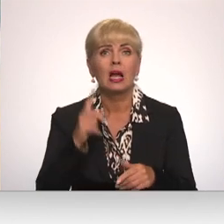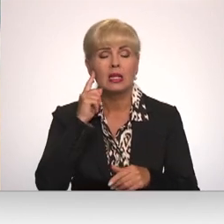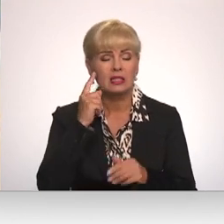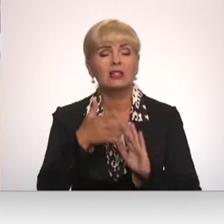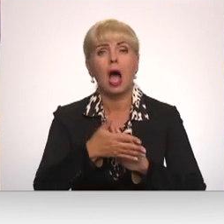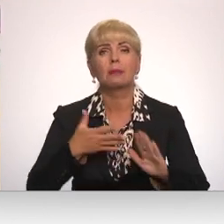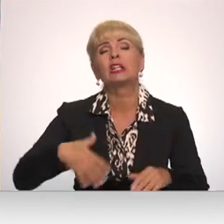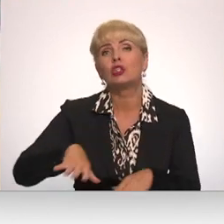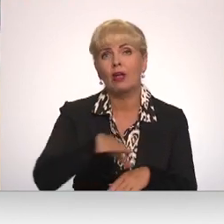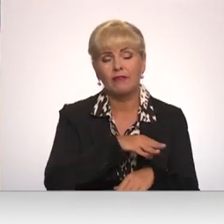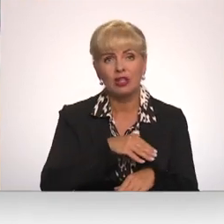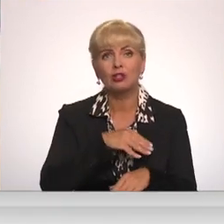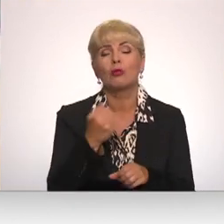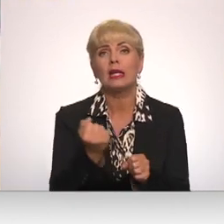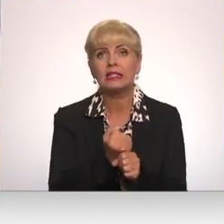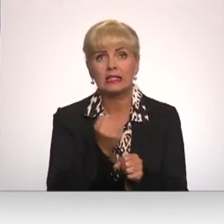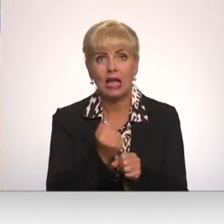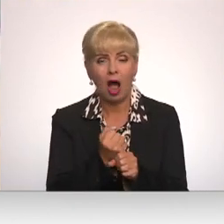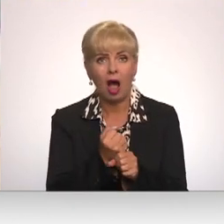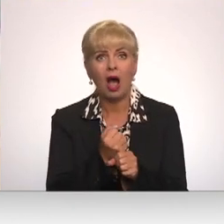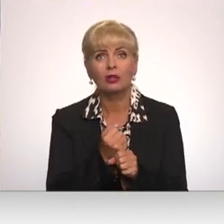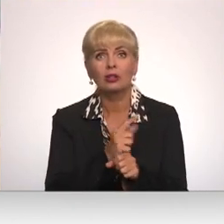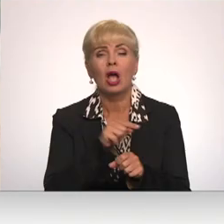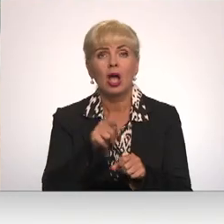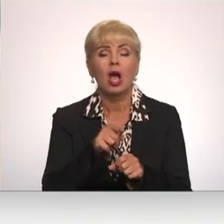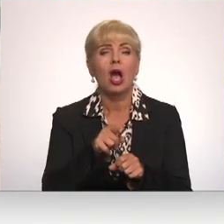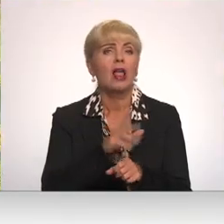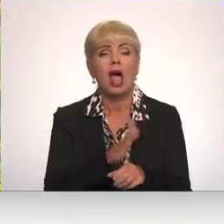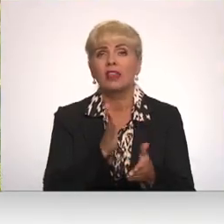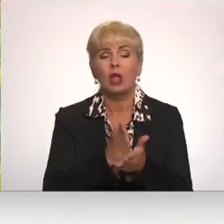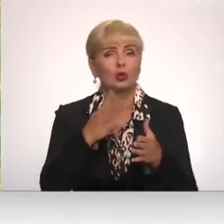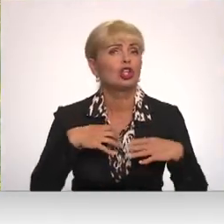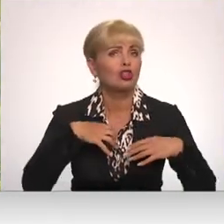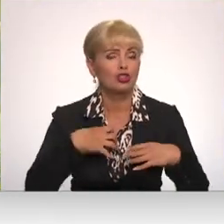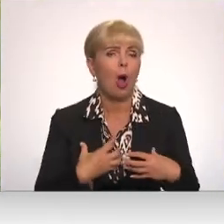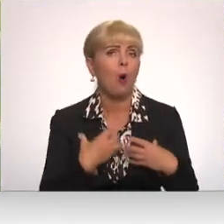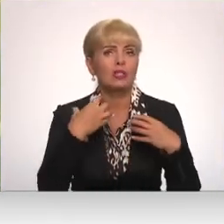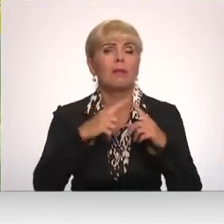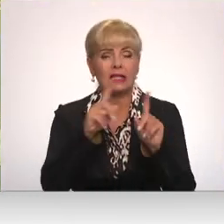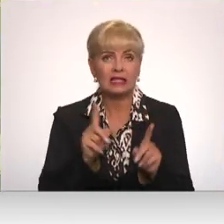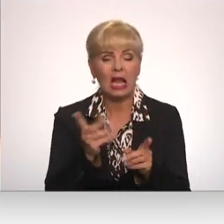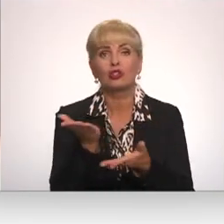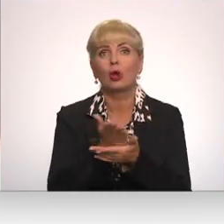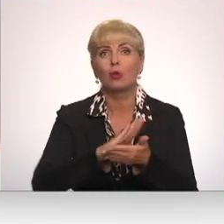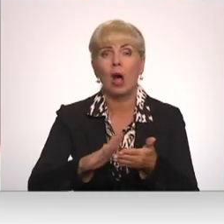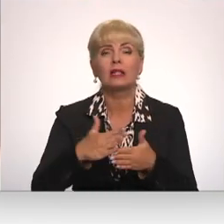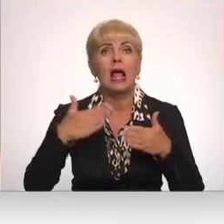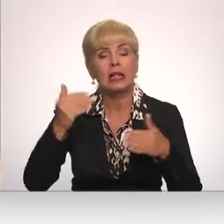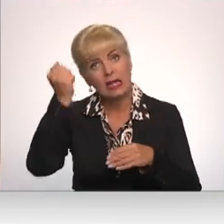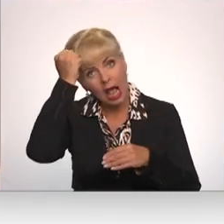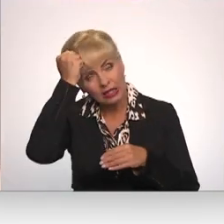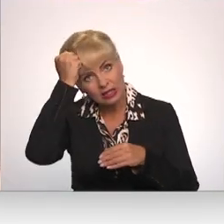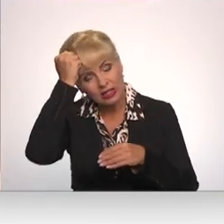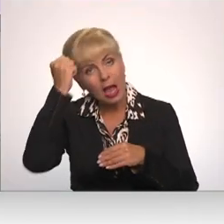sapratās, ka visu vajadzīgi izdarīt, ka es vēlreiz tādas šausmīgas lietas nenotīk. Gājiens noslēdzās pie lielās horālās sinagogas